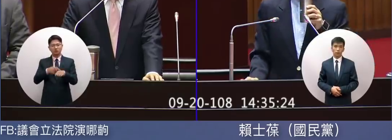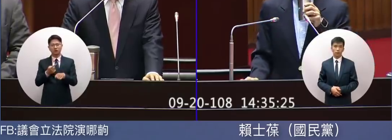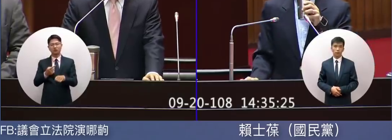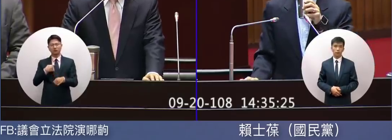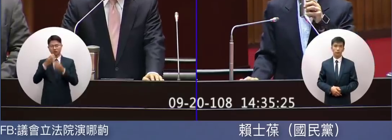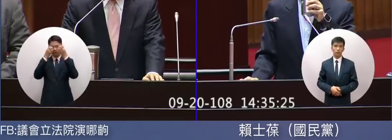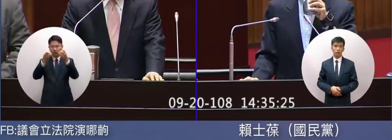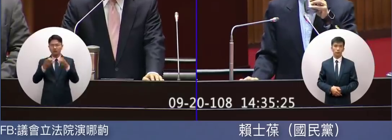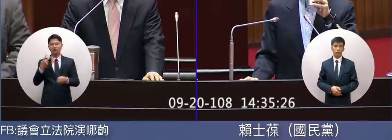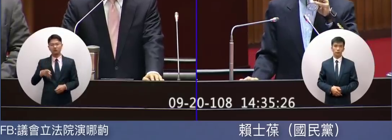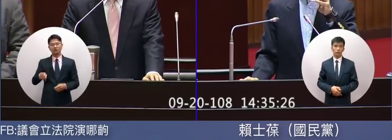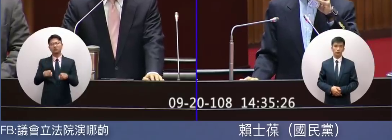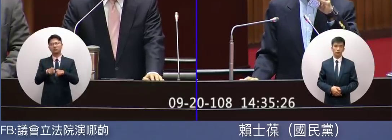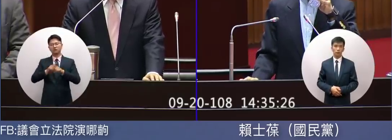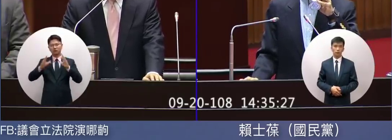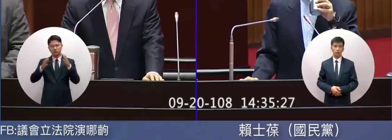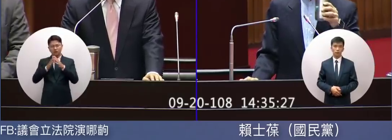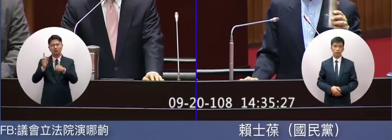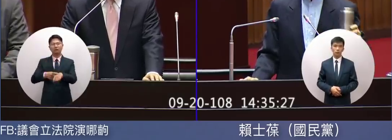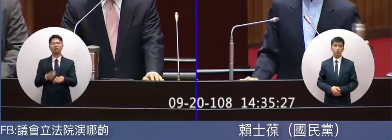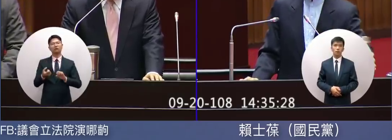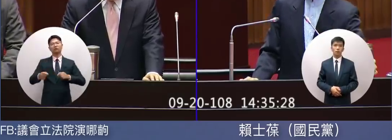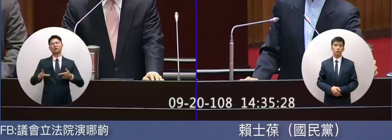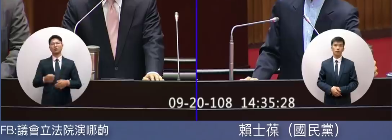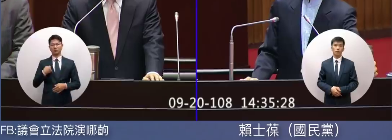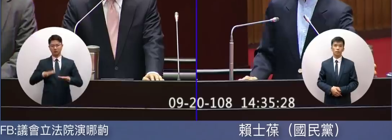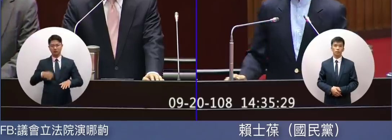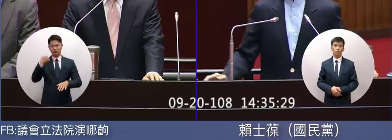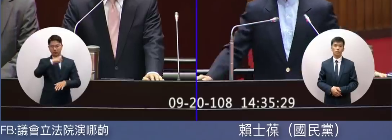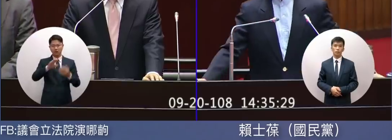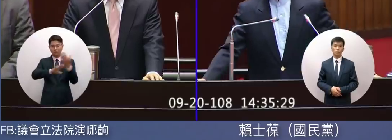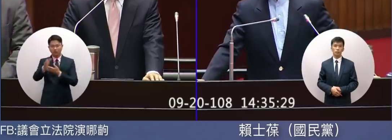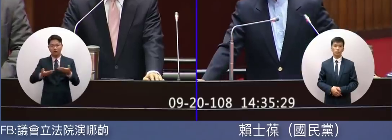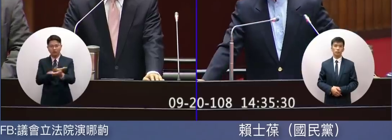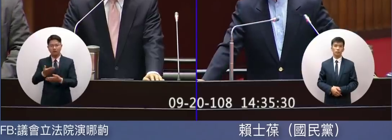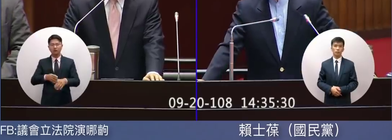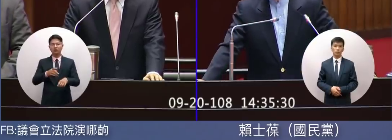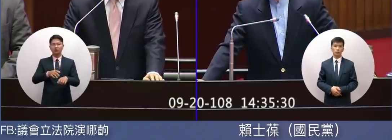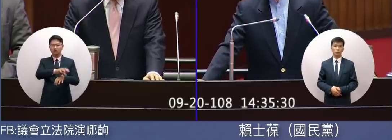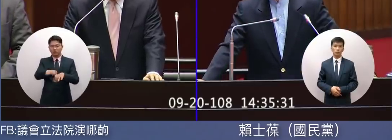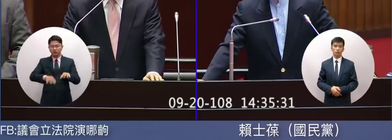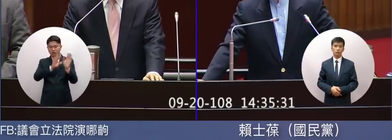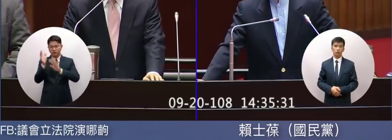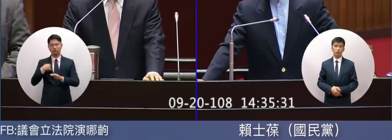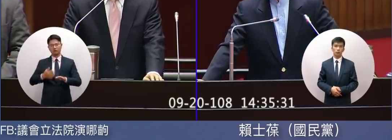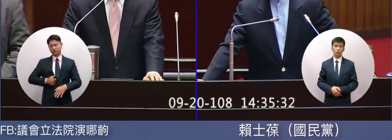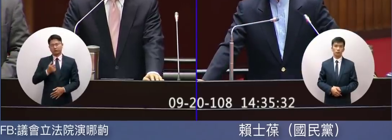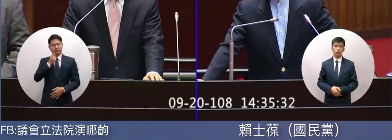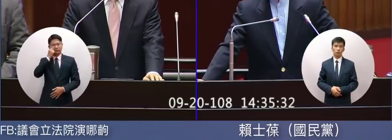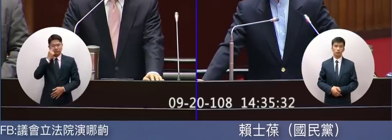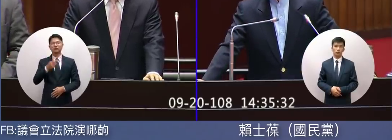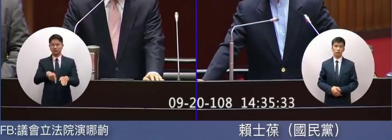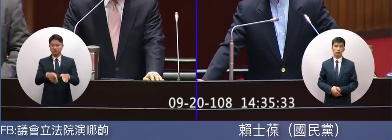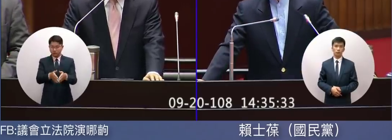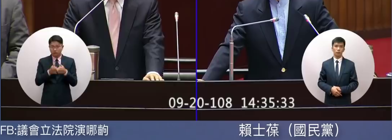是一般民主国家的常态。今天台湾的外交处境确实非常的艰难，正需要